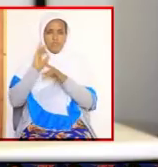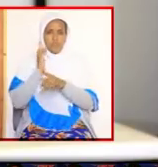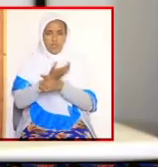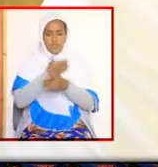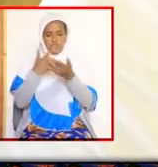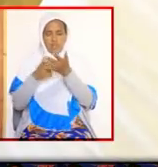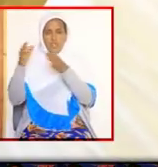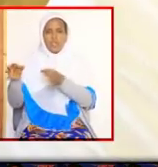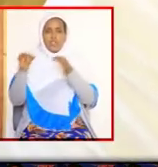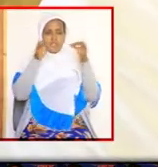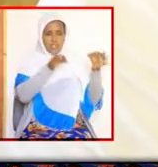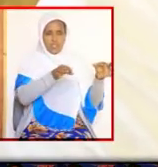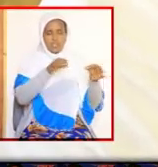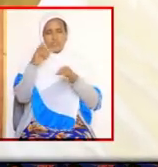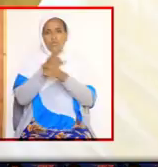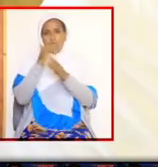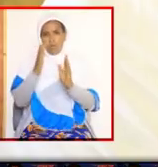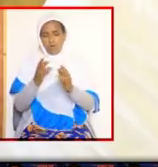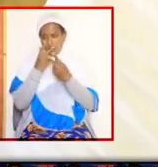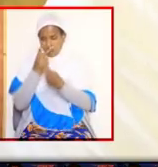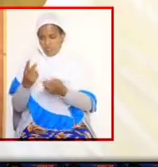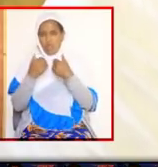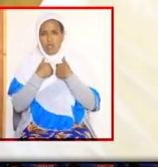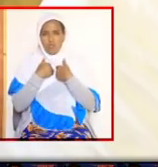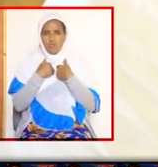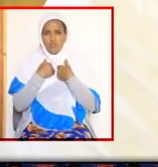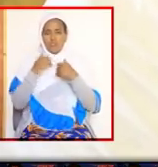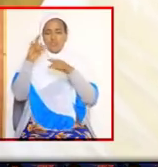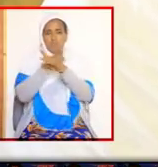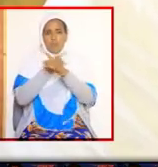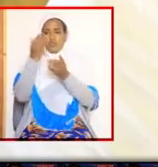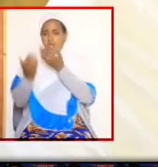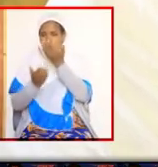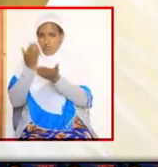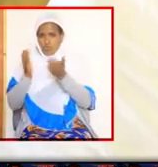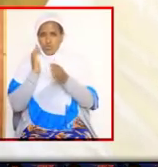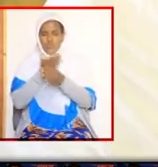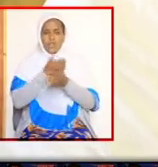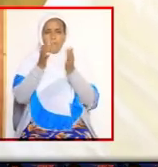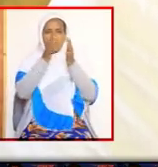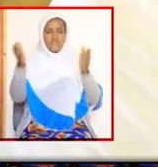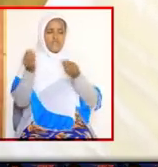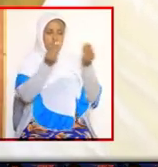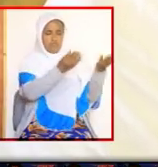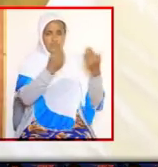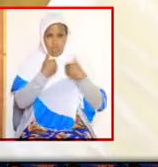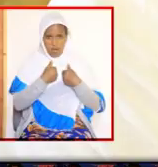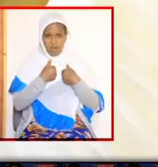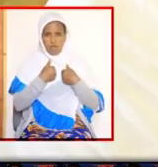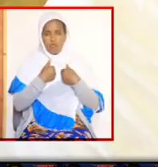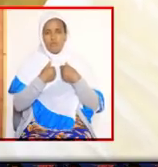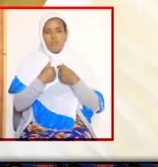በዘመናችን ላይ ያው ተተኪ ዘማሪያንም ይታያሉ፣ ዘማሪ አገልግሎቶችም በሰፊው እየተሰጡ